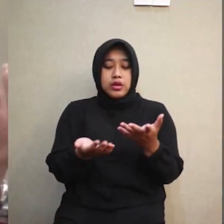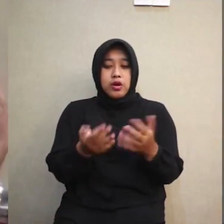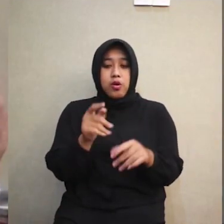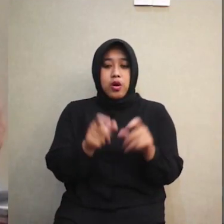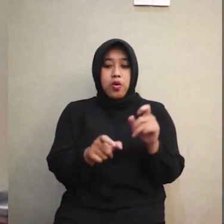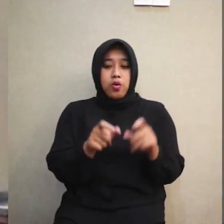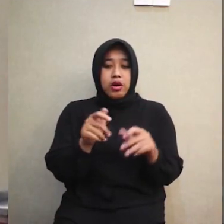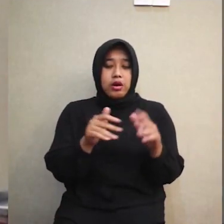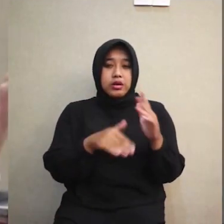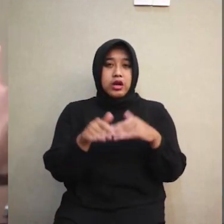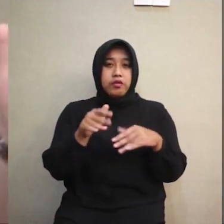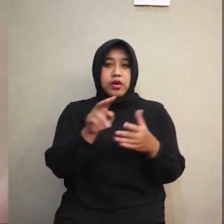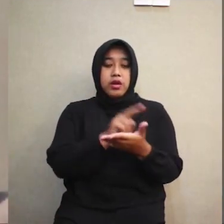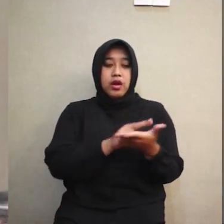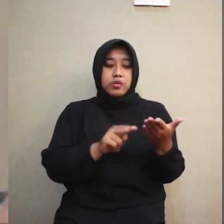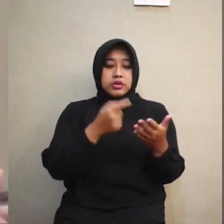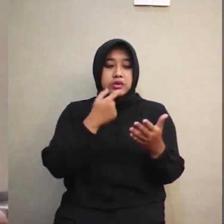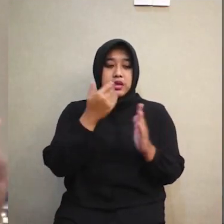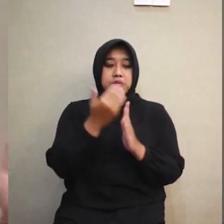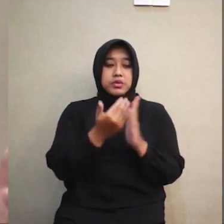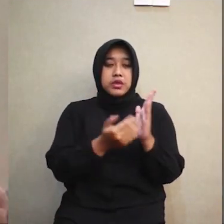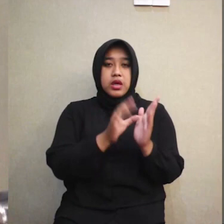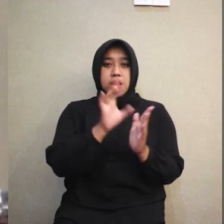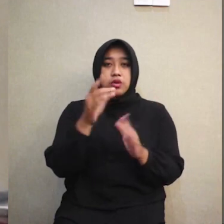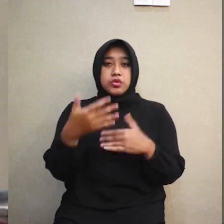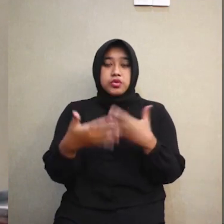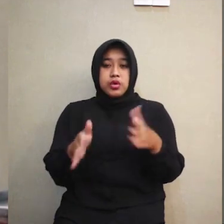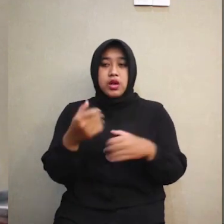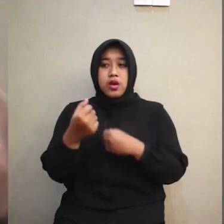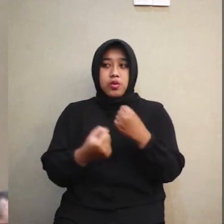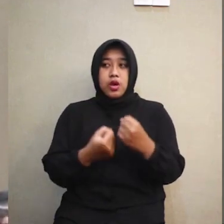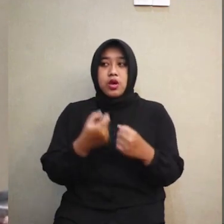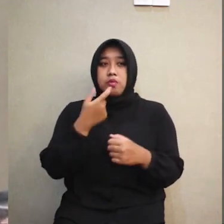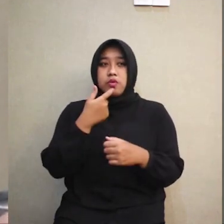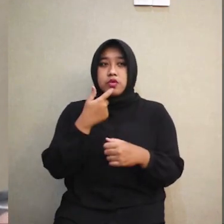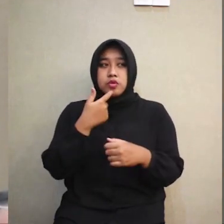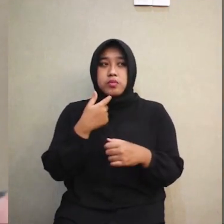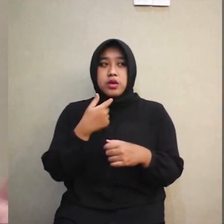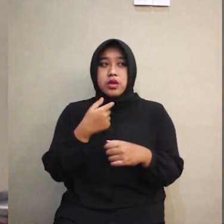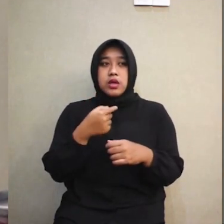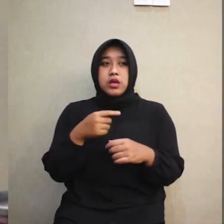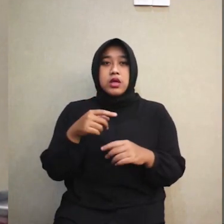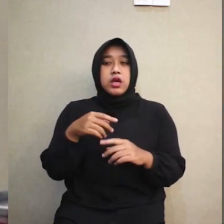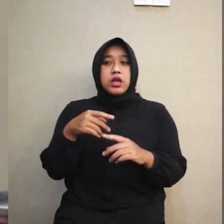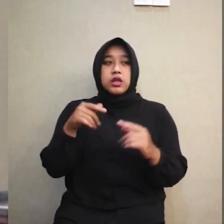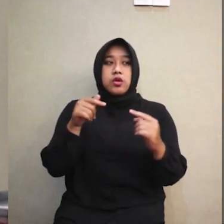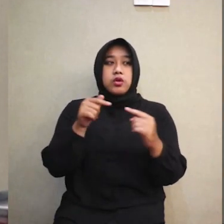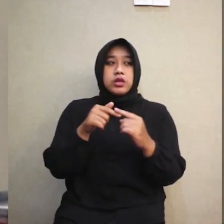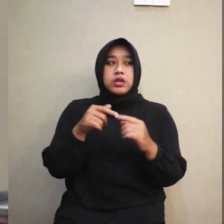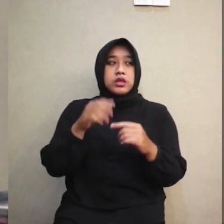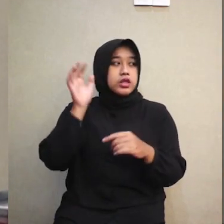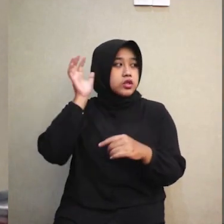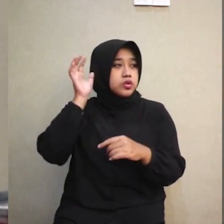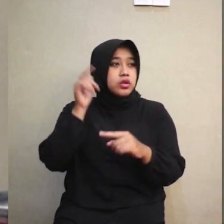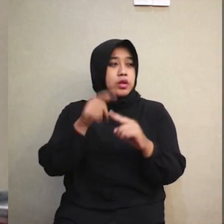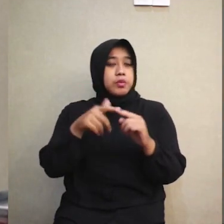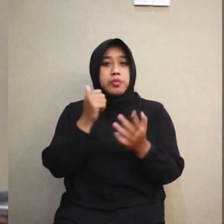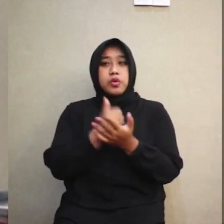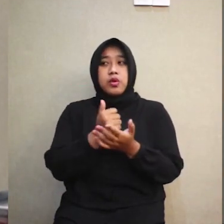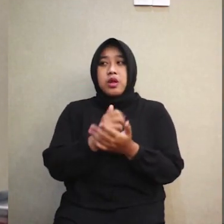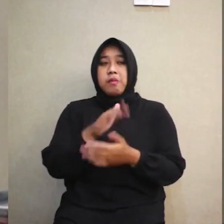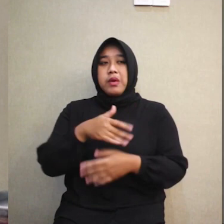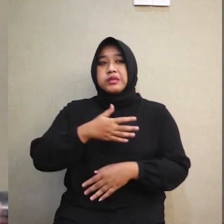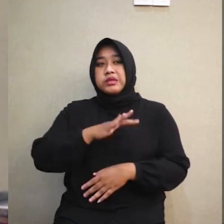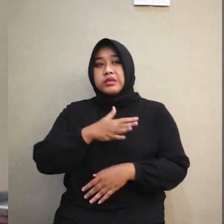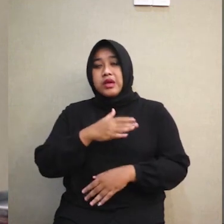orang di level Universitas kebijakan dan lain-lain itu udah lakukan itu mereka udah mencoba untuk Connect to the issue tapi yang masih sangat jarang